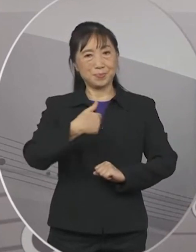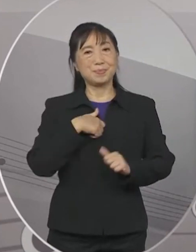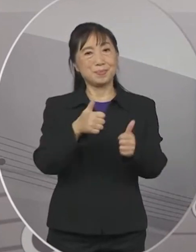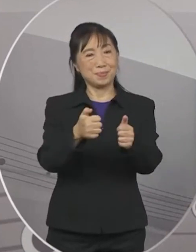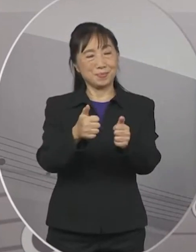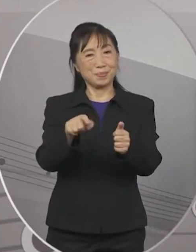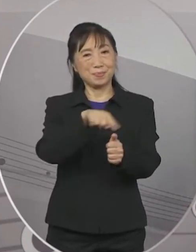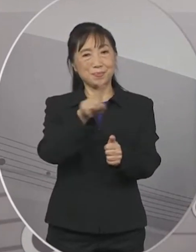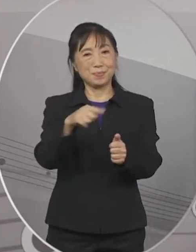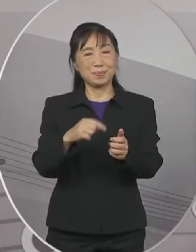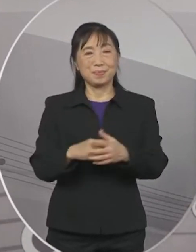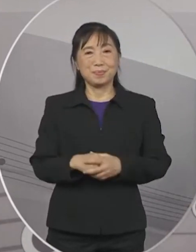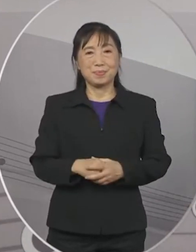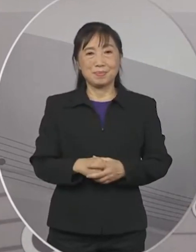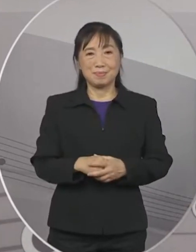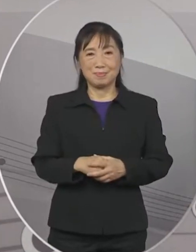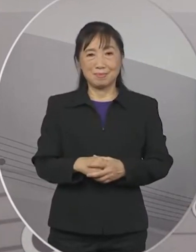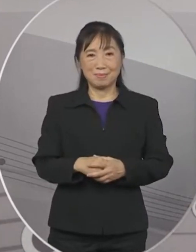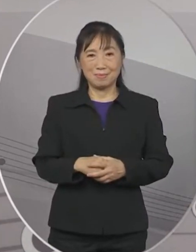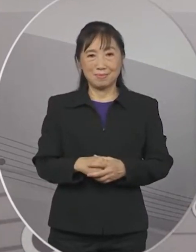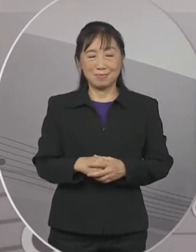家。我觉得